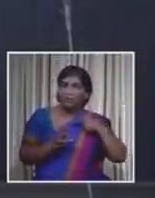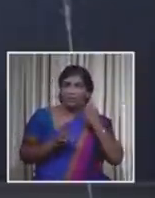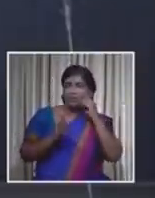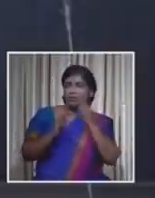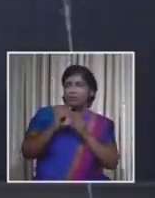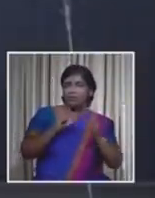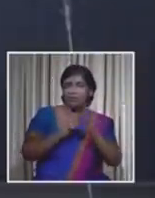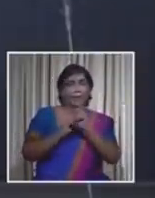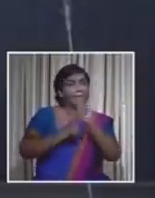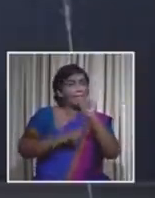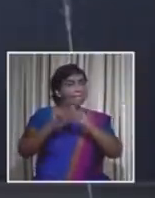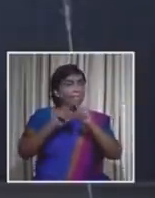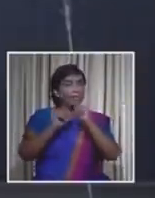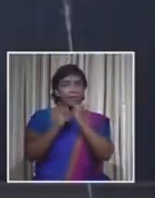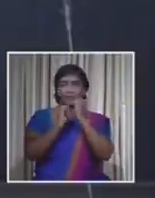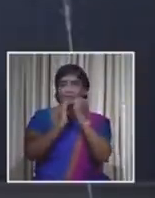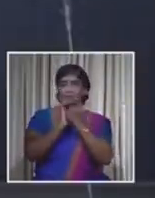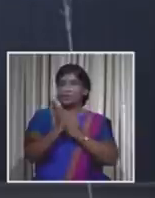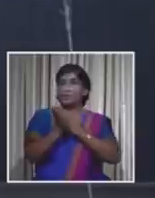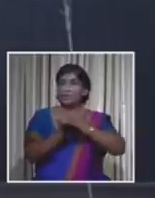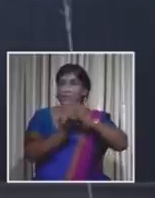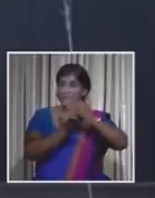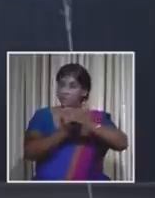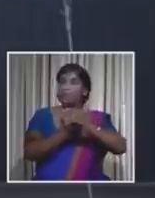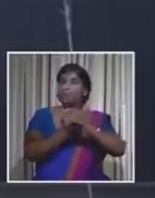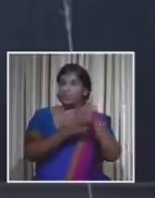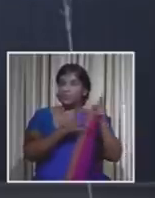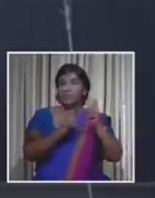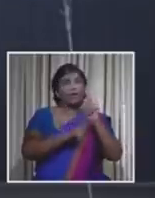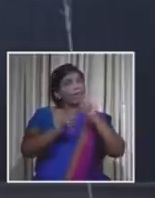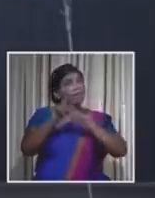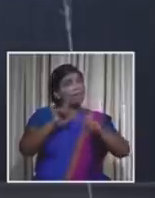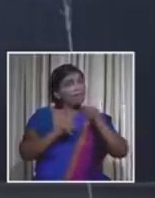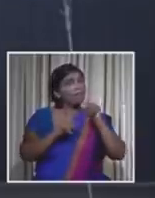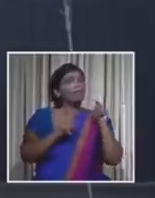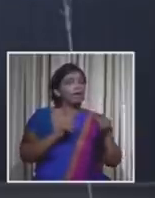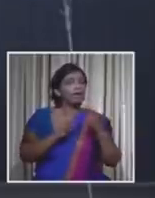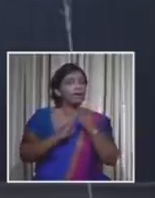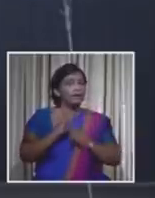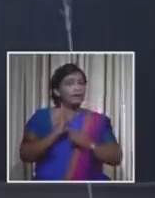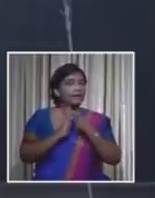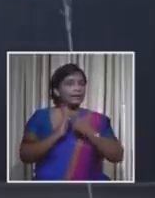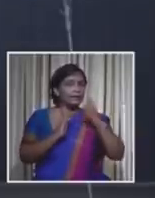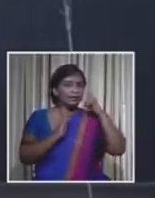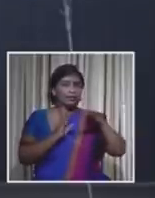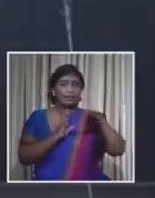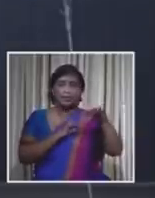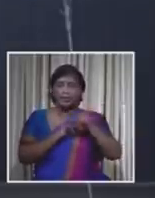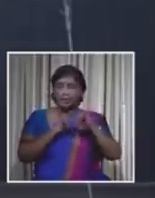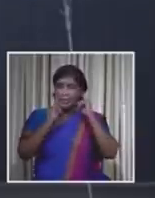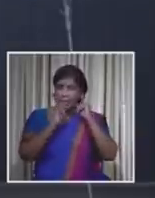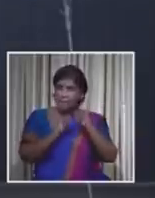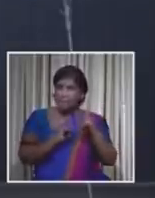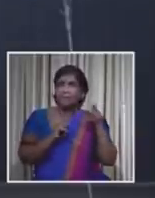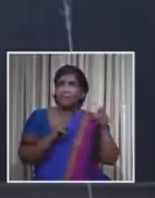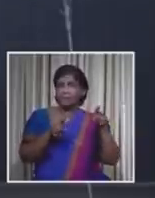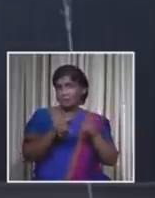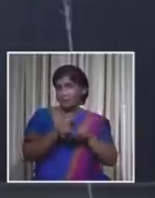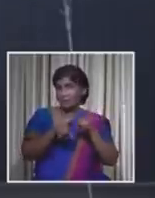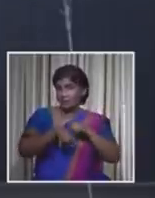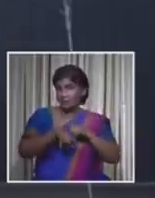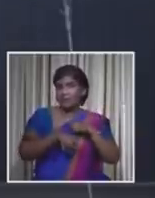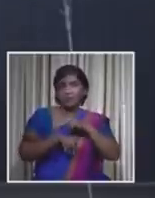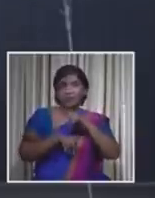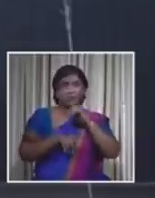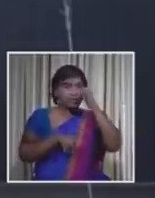අනයාකාරයෙන් පාර්ලිමේන්තුවේ වැඩ ගැතුන බාධා කිරීම මගින් පාර්ලිමේන්තුවේ ප්‍රීති අනලෙස භාවිතා කිරීම වර්ධ කරනු ලැබ ආස්ථාවක